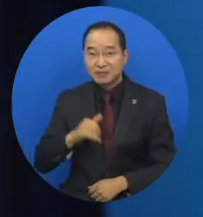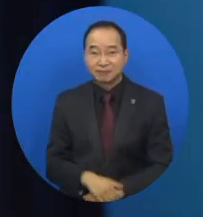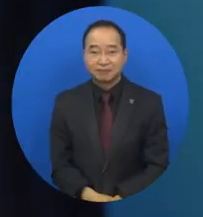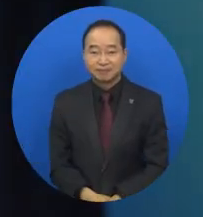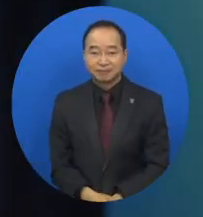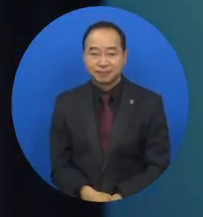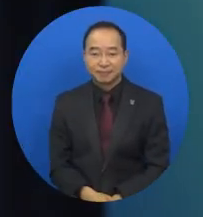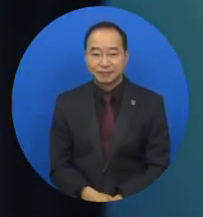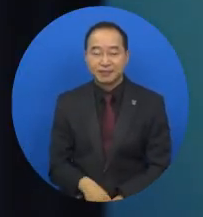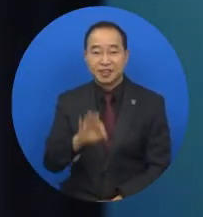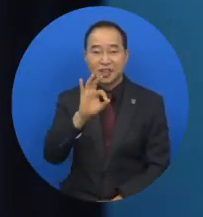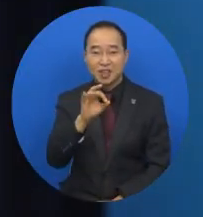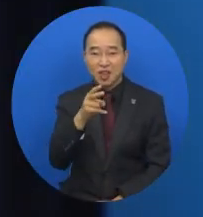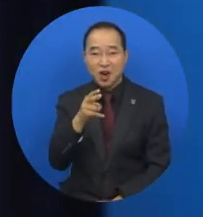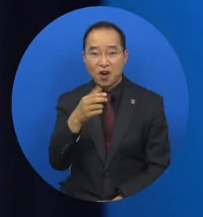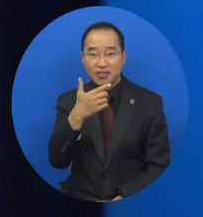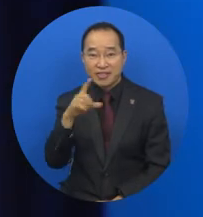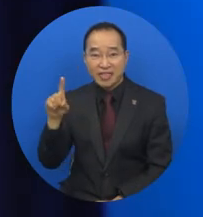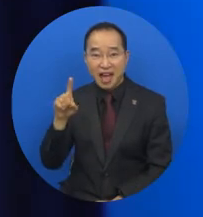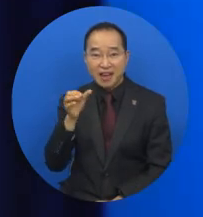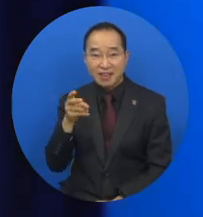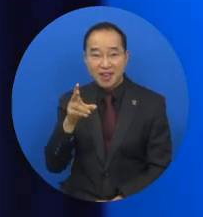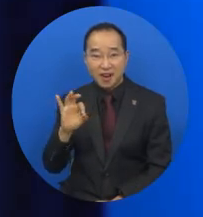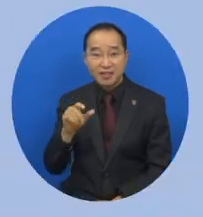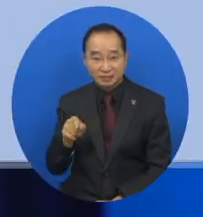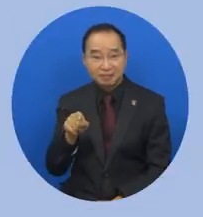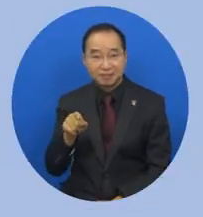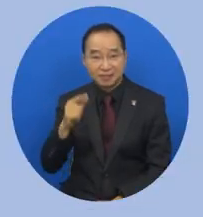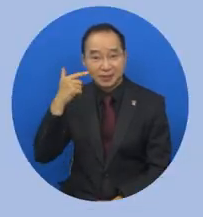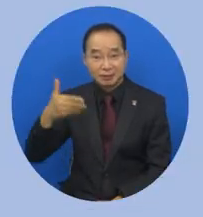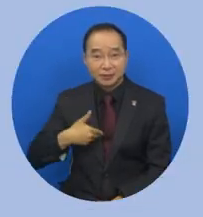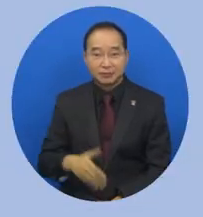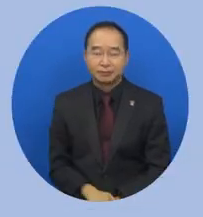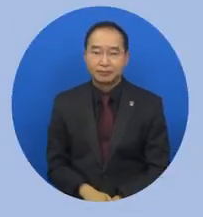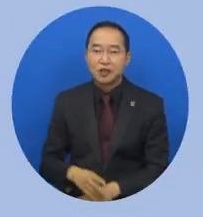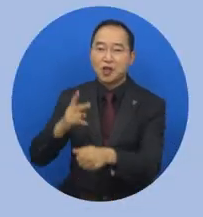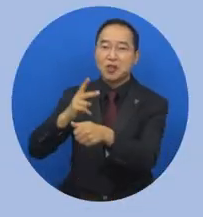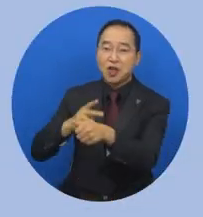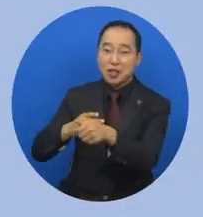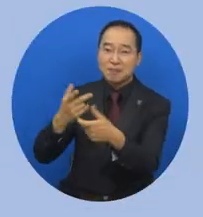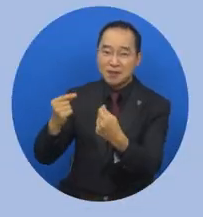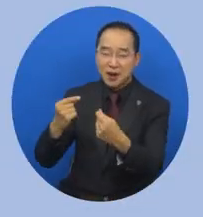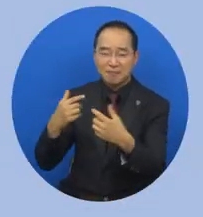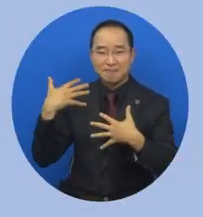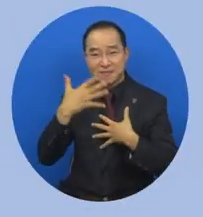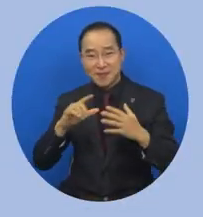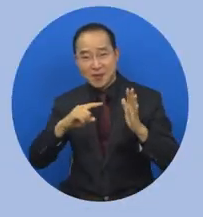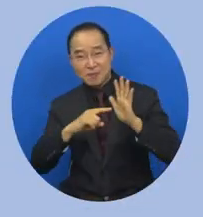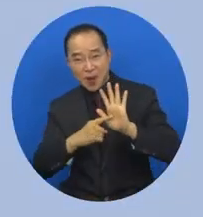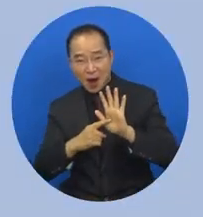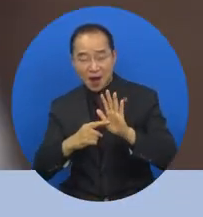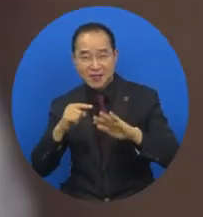참 많으실 텐데 미리 받은 질문들 한번 보겠습니다. 여나영님의 질문입니다.